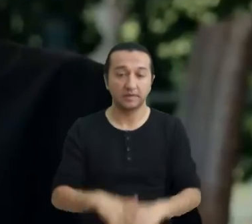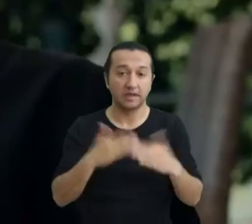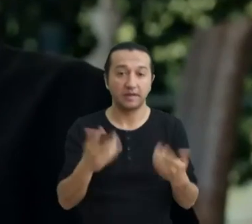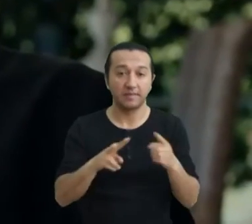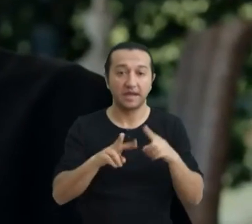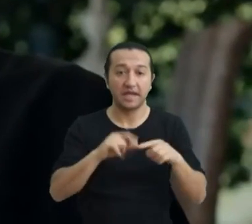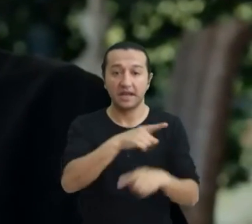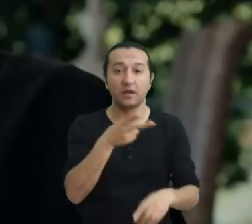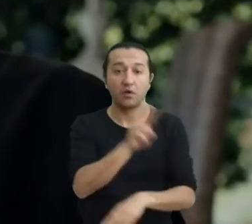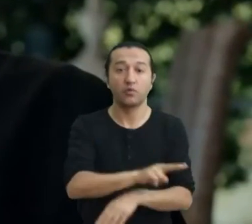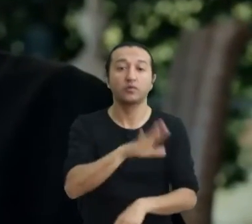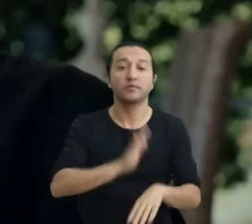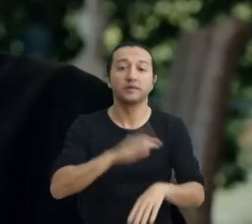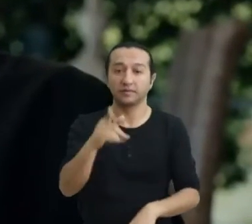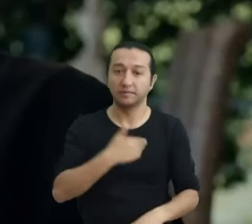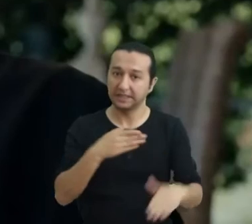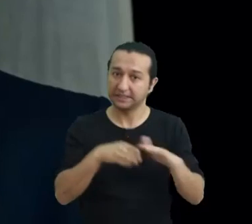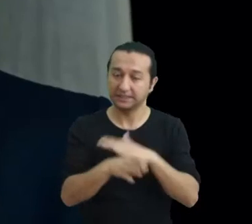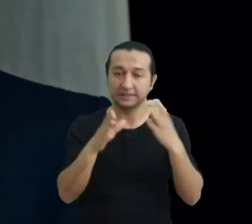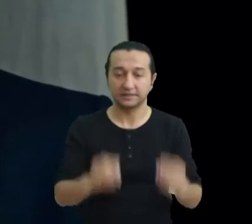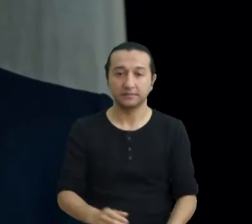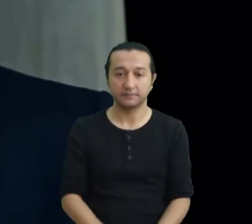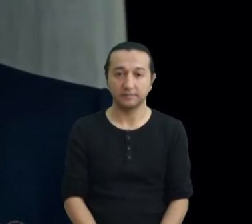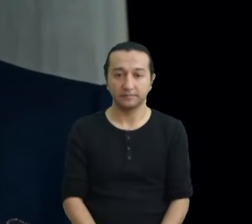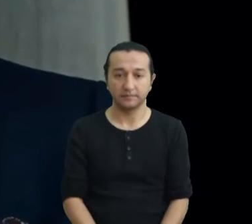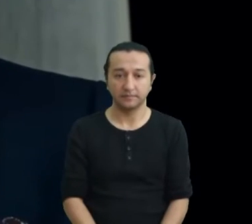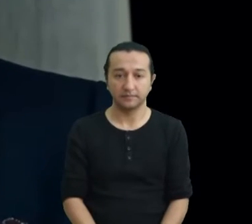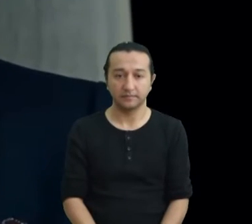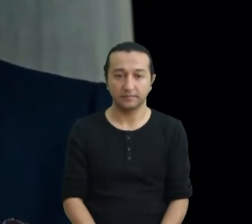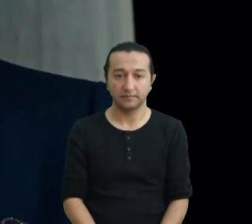Ama Nail'i öldürmeseydin ben girecektim.